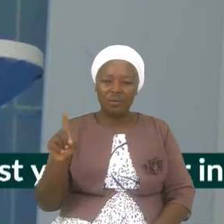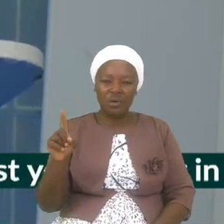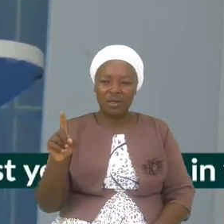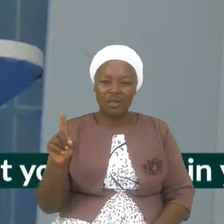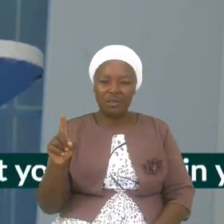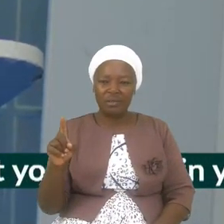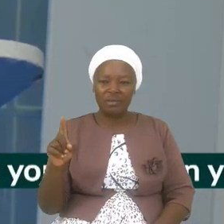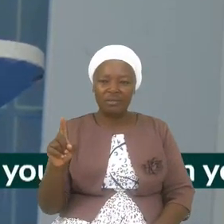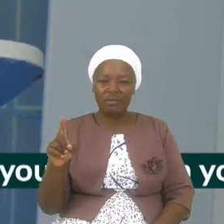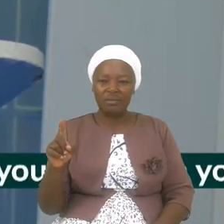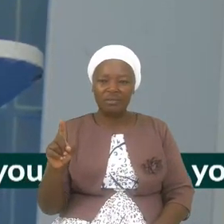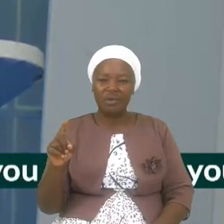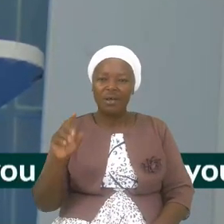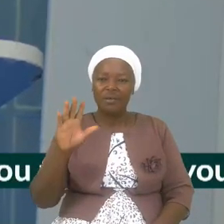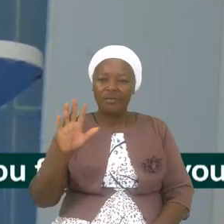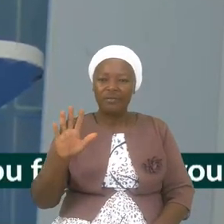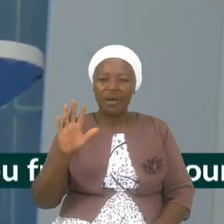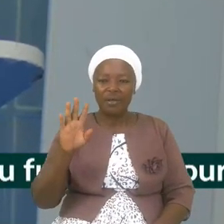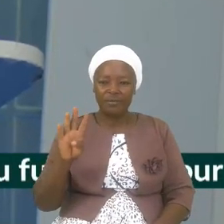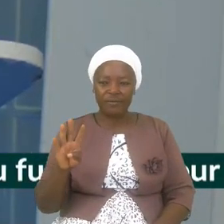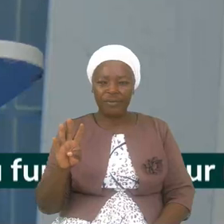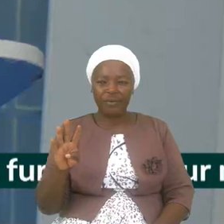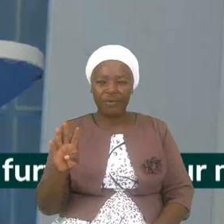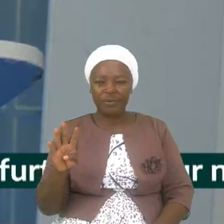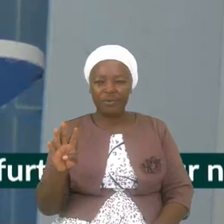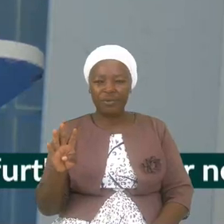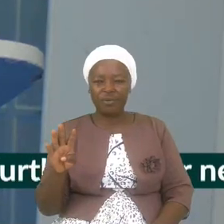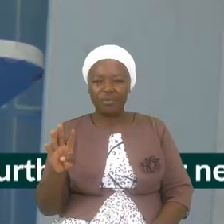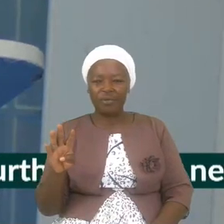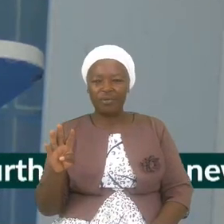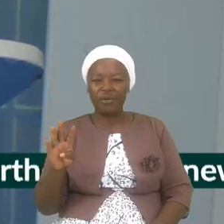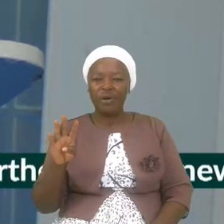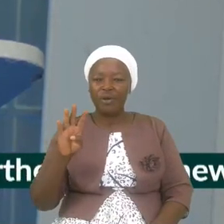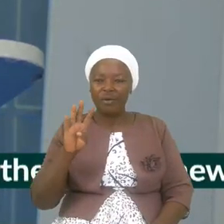91, 54, 44,